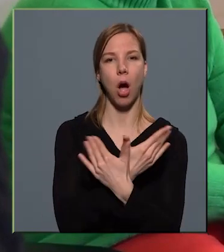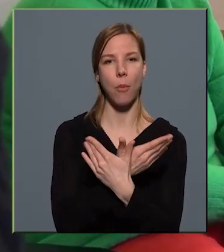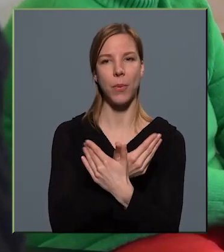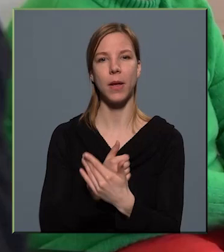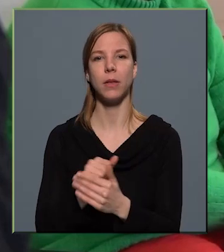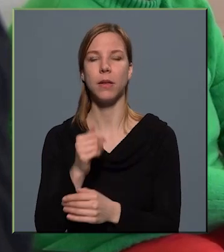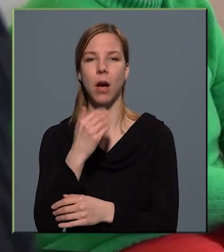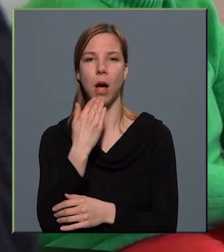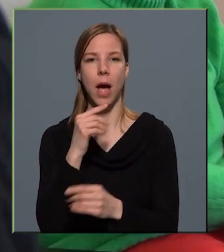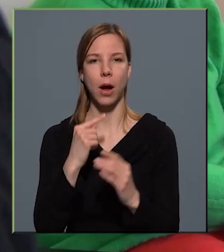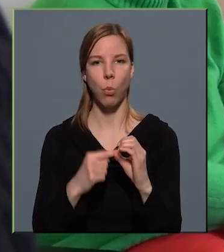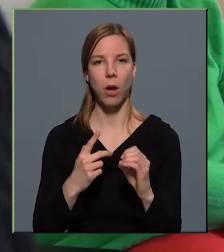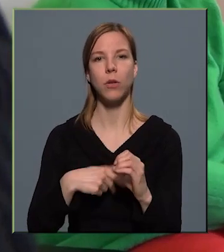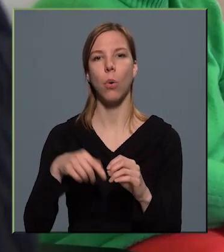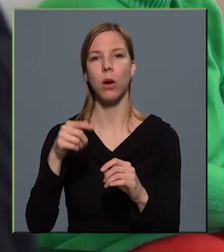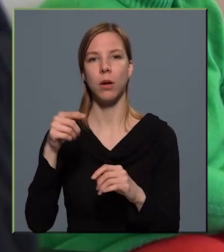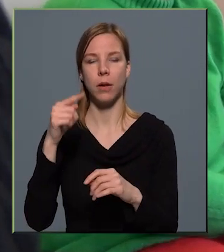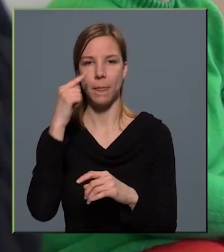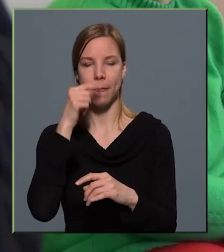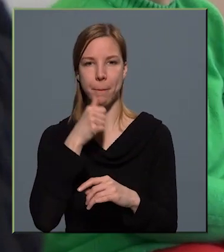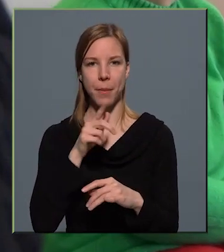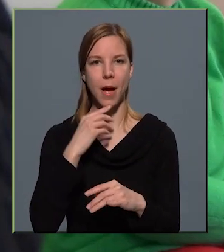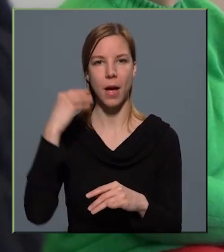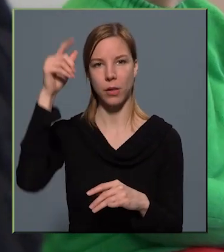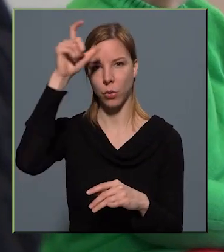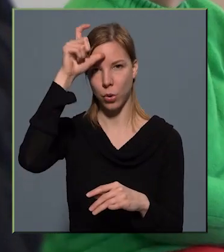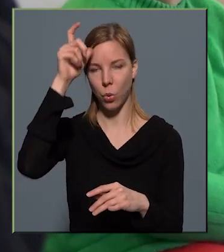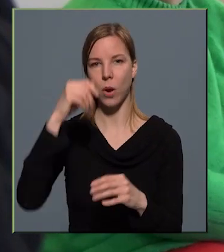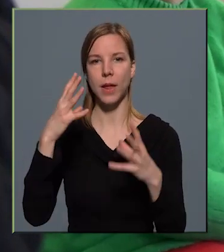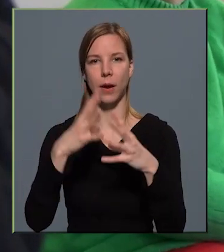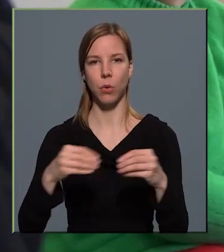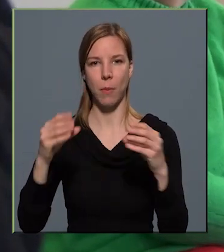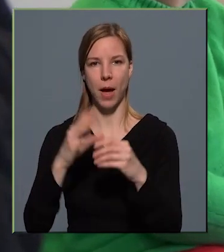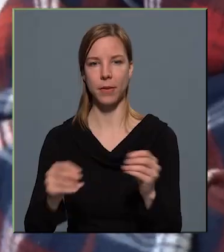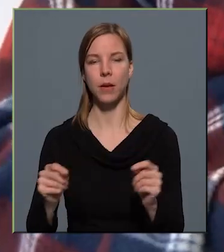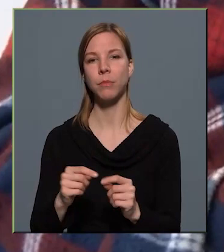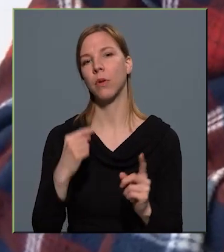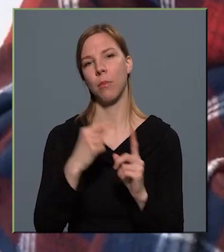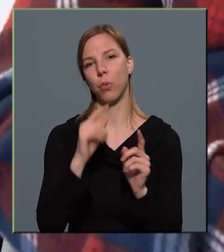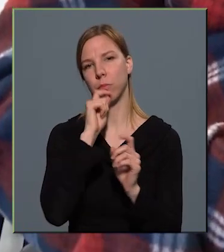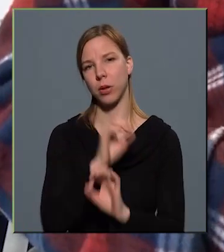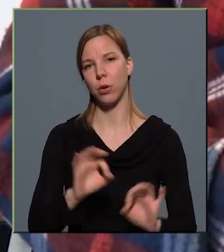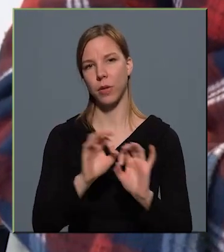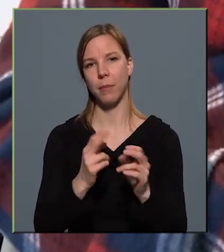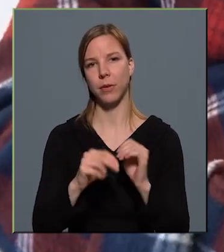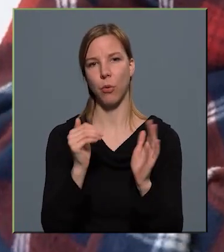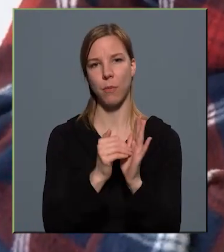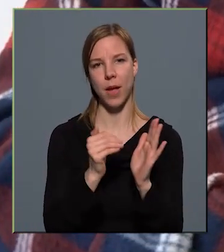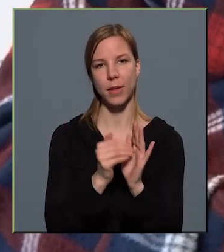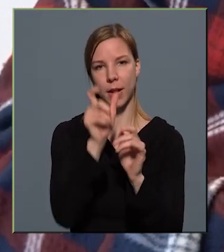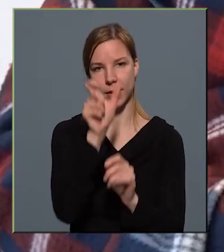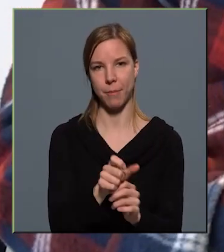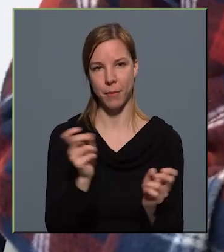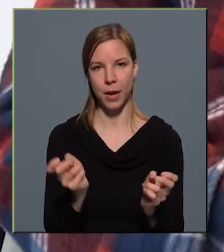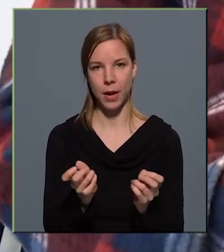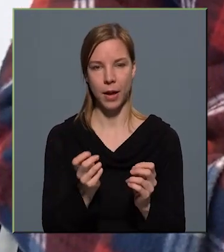Nepál, Törökország, Románia, illetve Magyarországon több ezer eltűnt személy kutatásnál működtünk